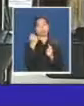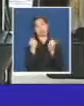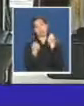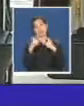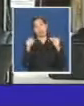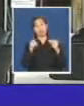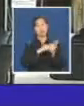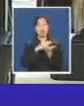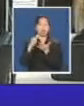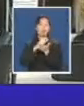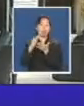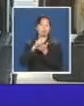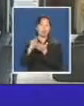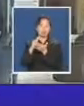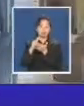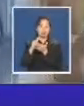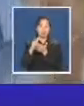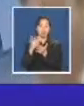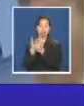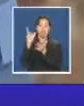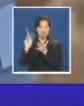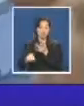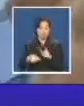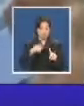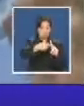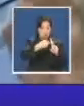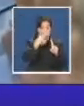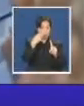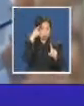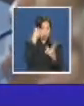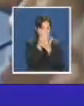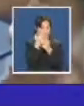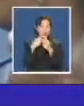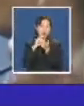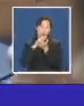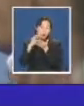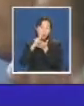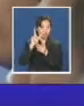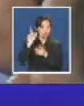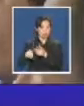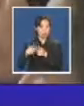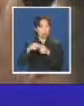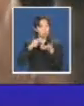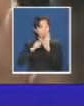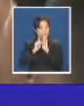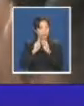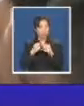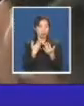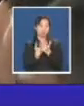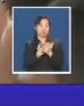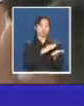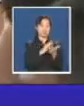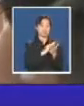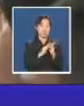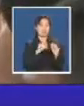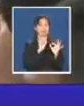ข่อนรถได้ถูกป่ะเช่ารถด้วยซ้ำนะครับซึ่งจะเป็นการลดภาระค่าใช้จ่ายนะครับแล้วก็เปิดโอกาสให้อะพี่น้องแท็กซี่